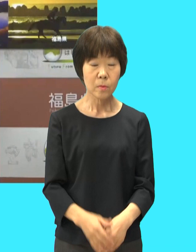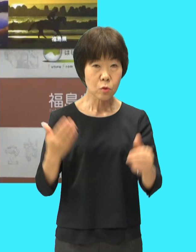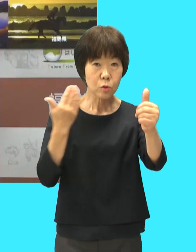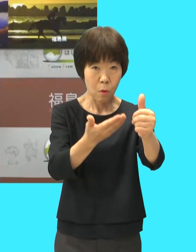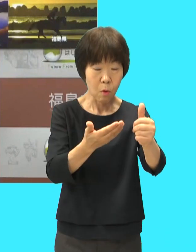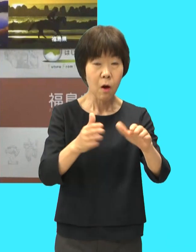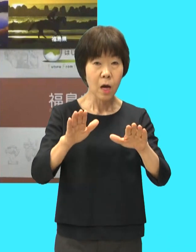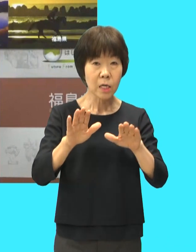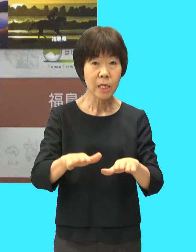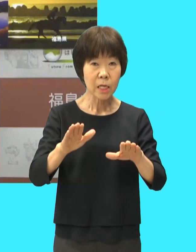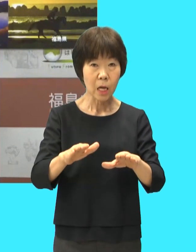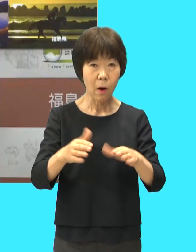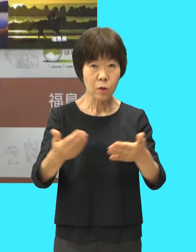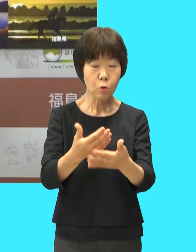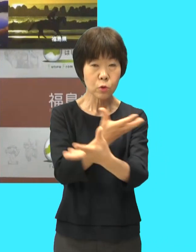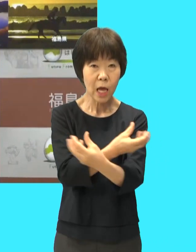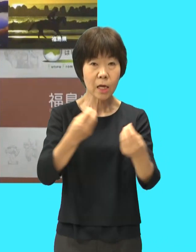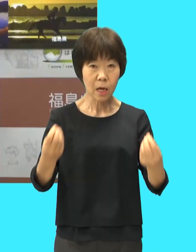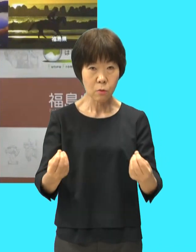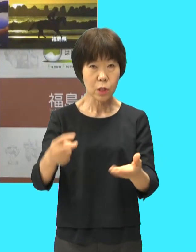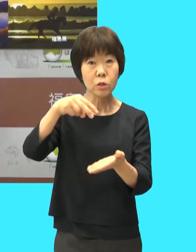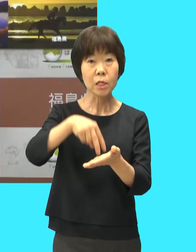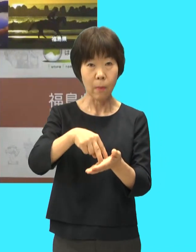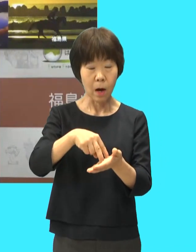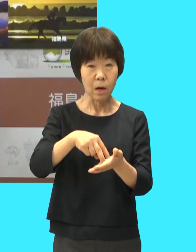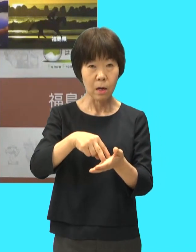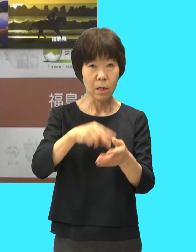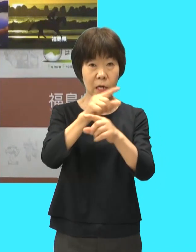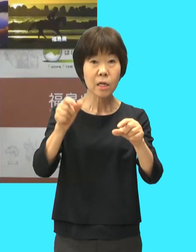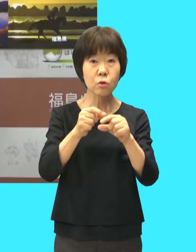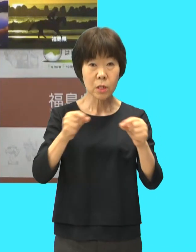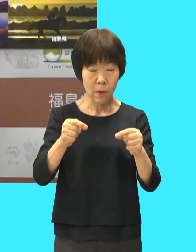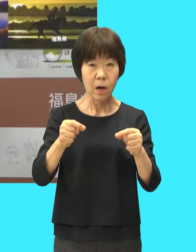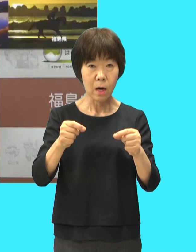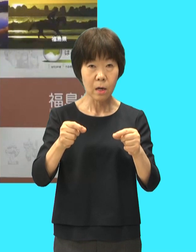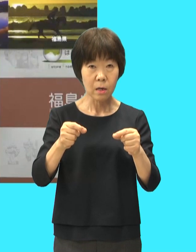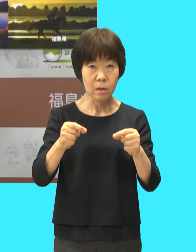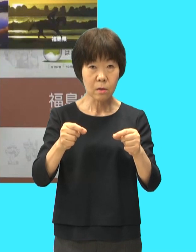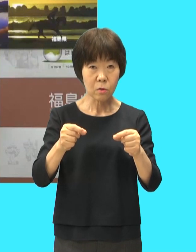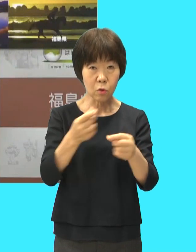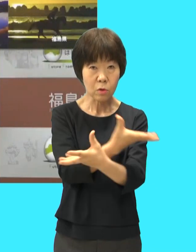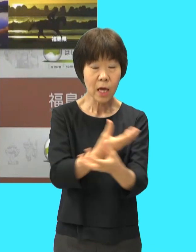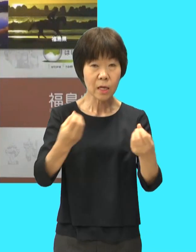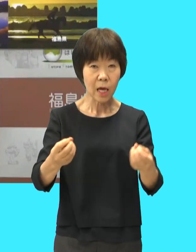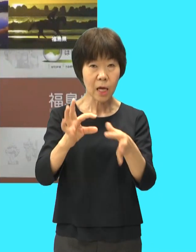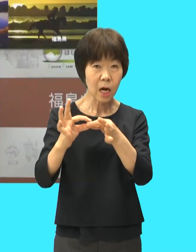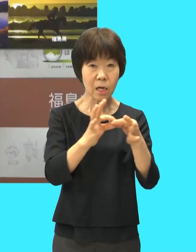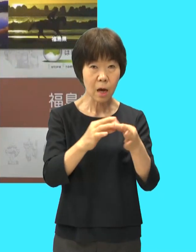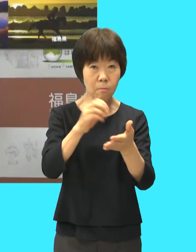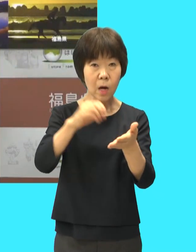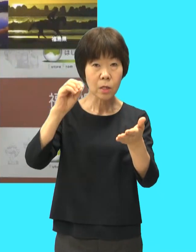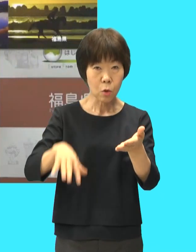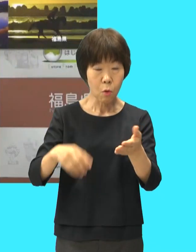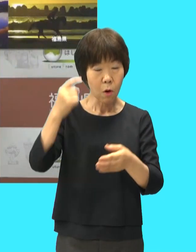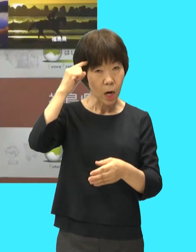現段階ではその業務提携をしているという立場なんですけどもあの結果としてはこの提携関係というものも解消ということ